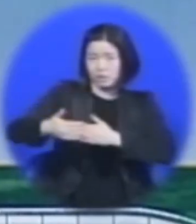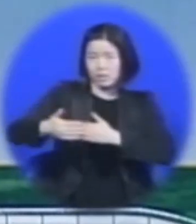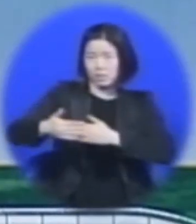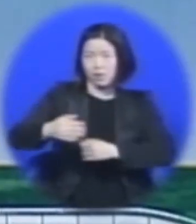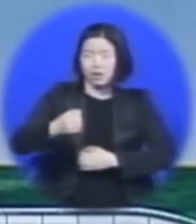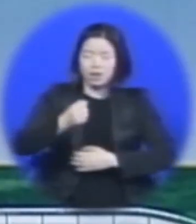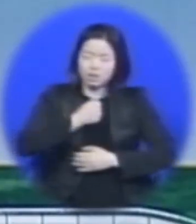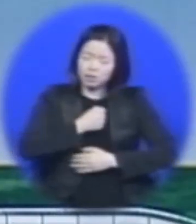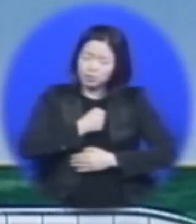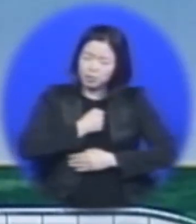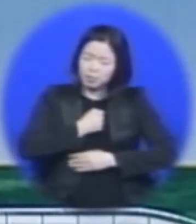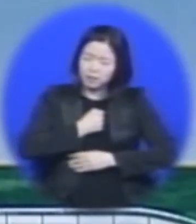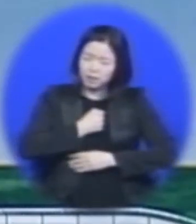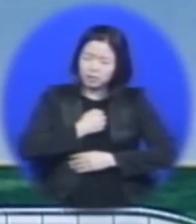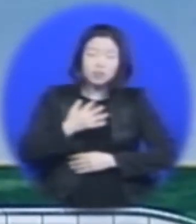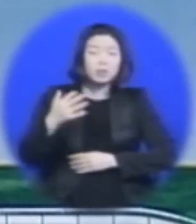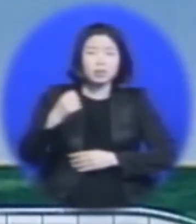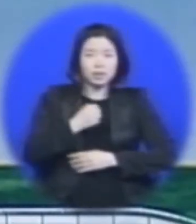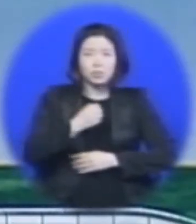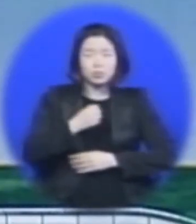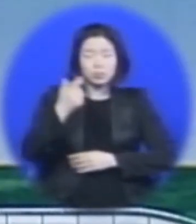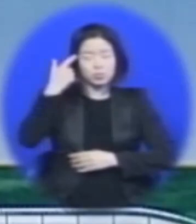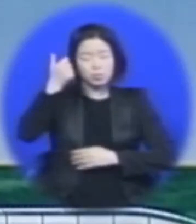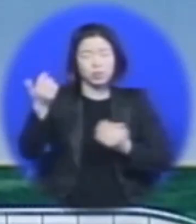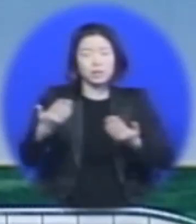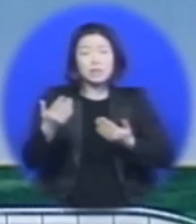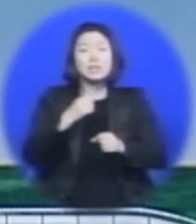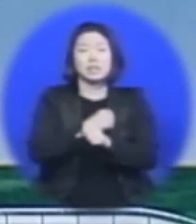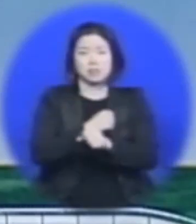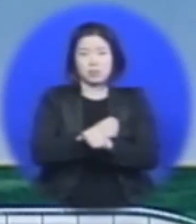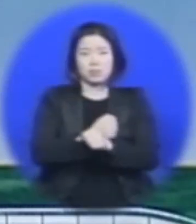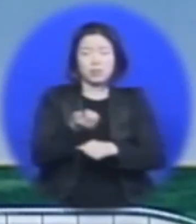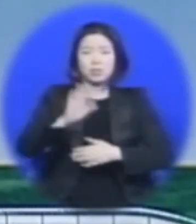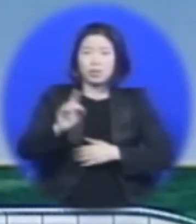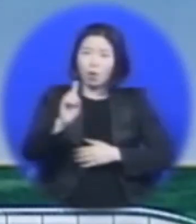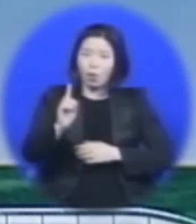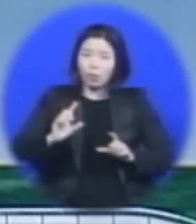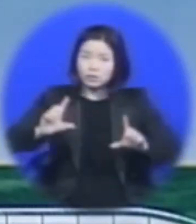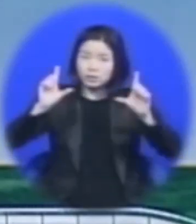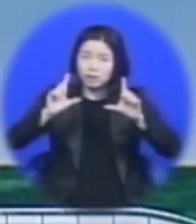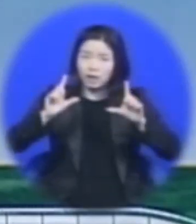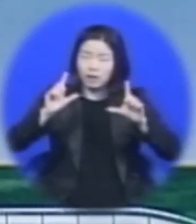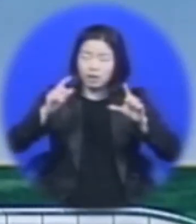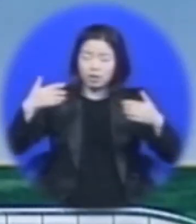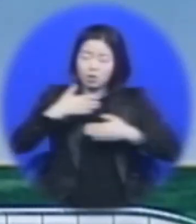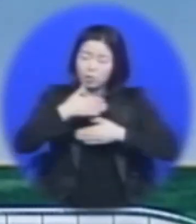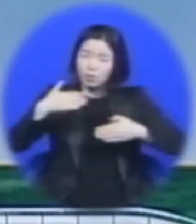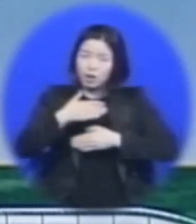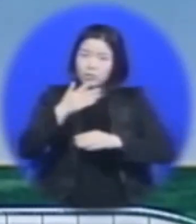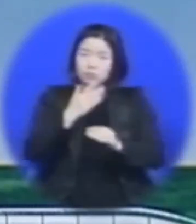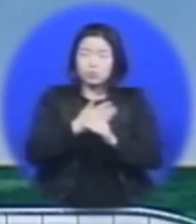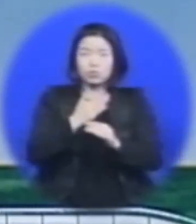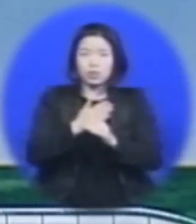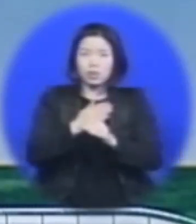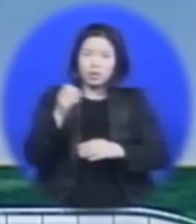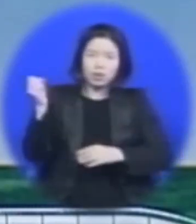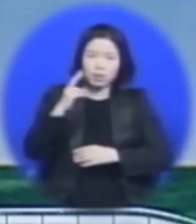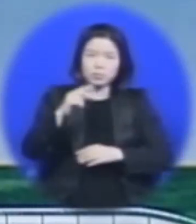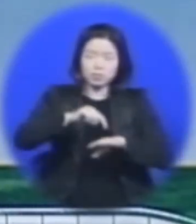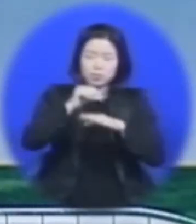느낌을 가지고 목회를 해 왔습니다 근데 어느날 제가 샤워를 하다가 갑자기 마음에